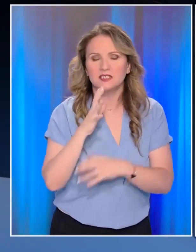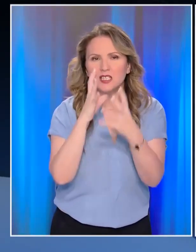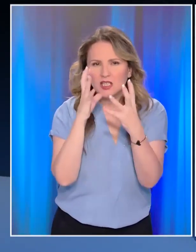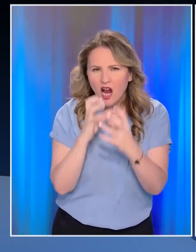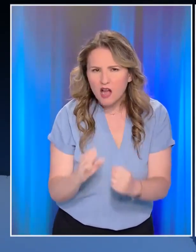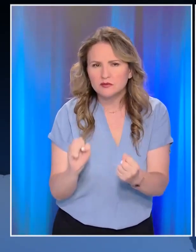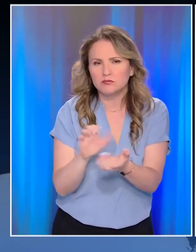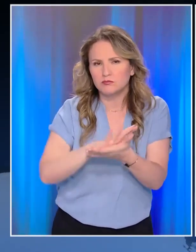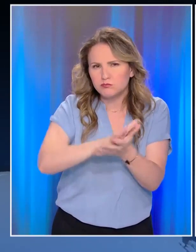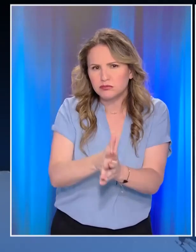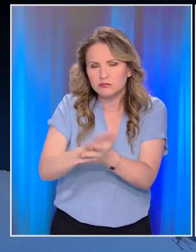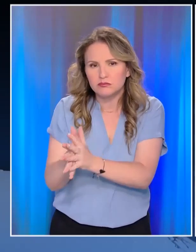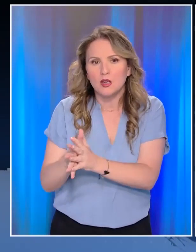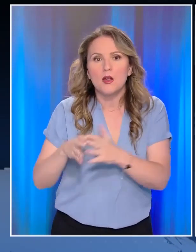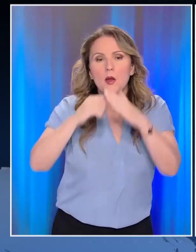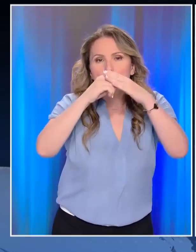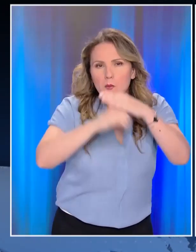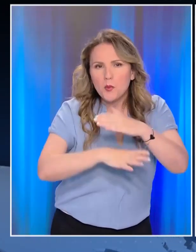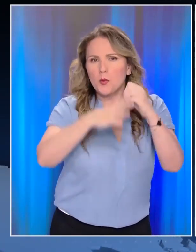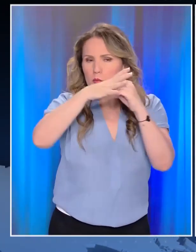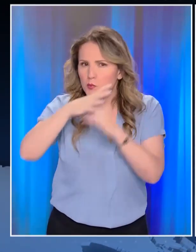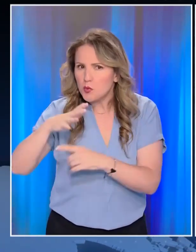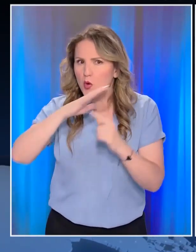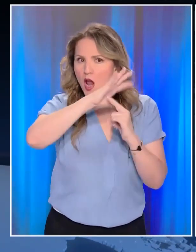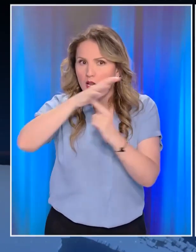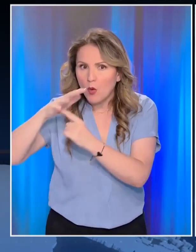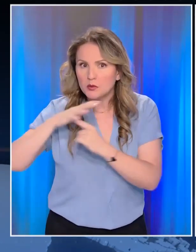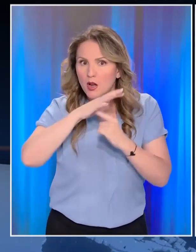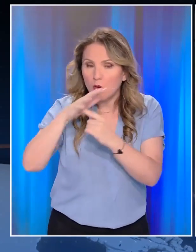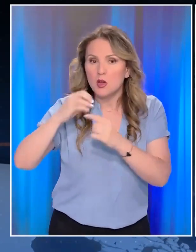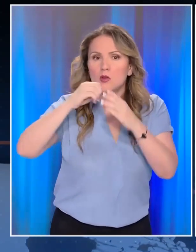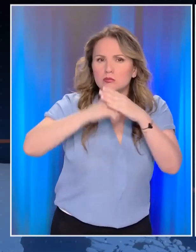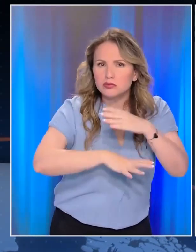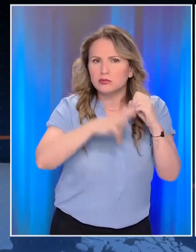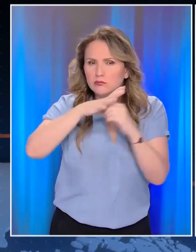στάχτη. Τα πυροσβεστικά αεροσκάφη και τα ελικόπτερα δίνουν μία άνηση μάχη για να κατασβέσουν τις φλόγες.